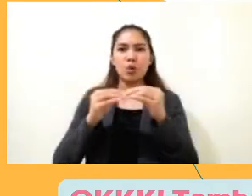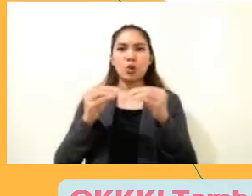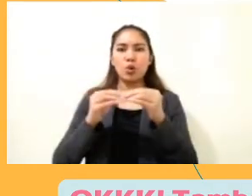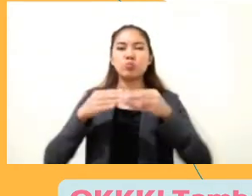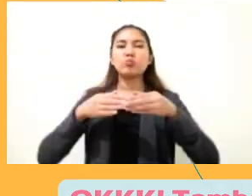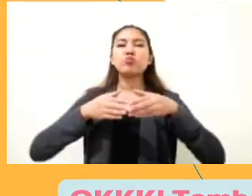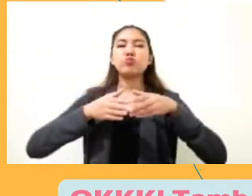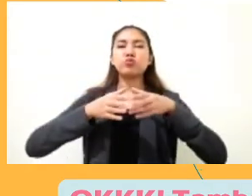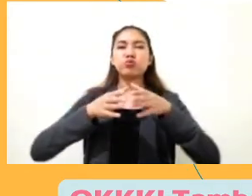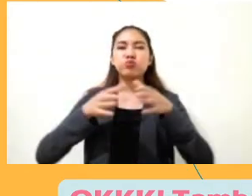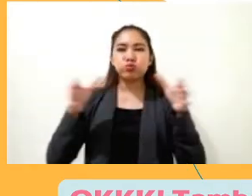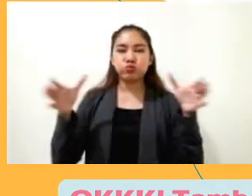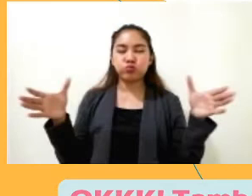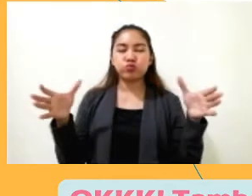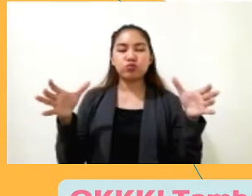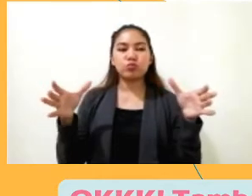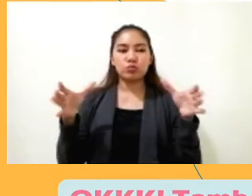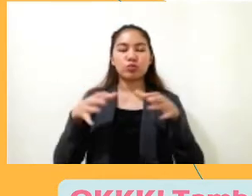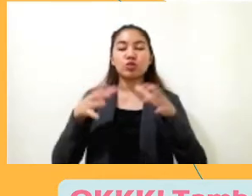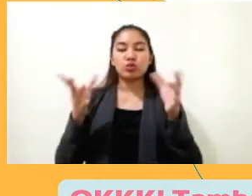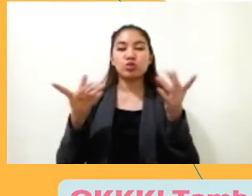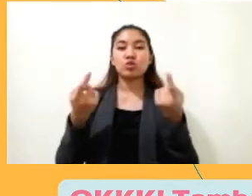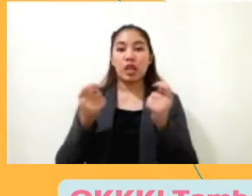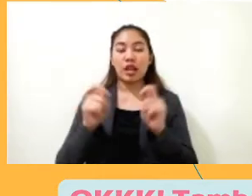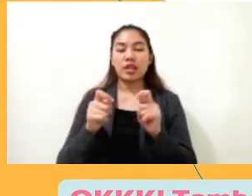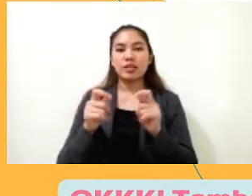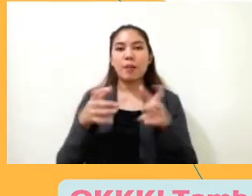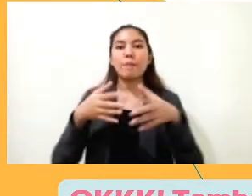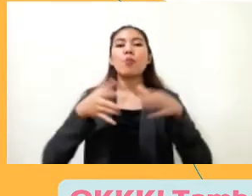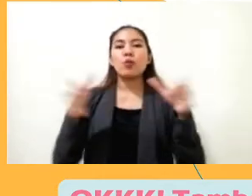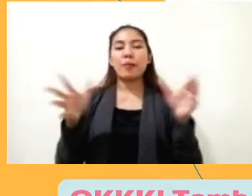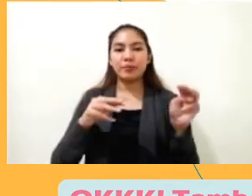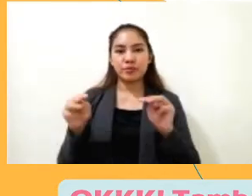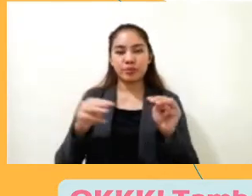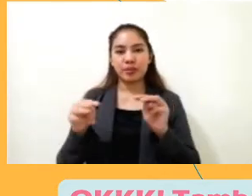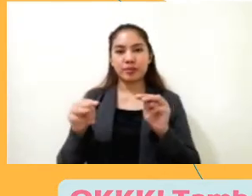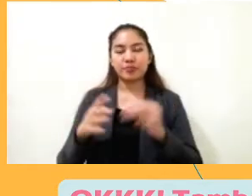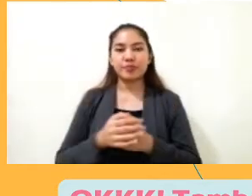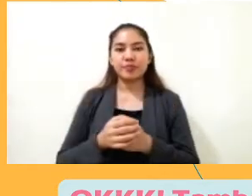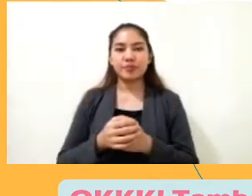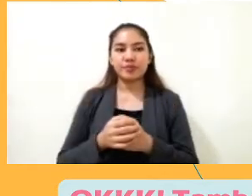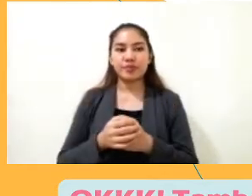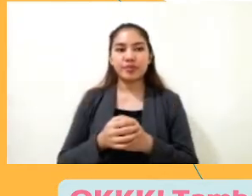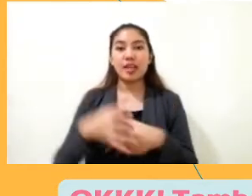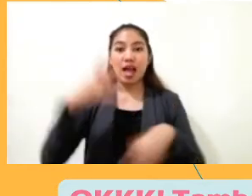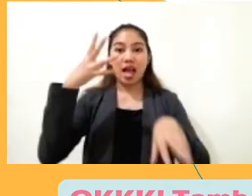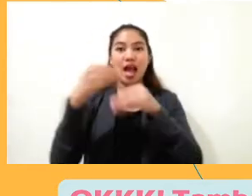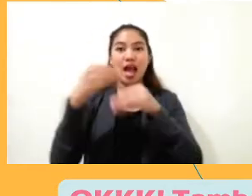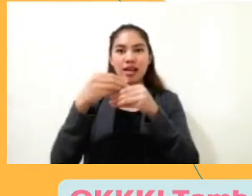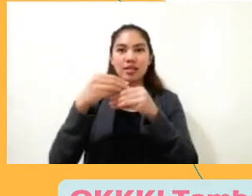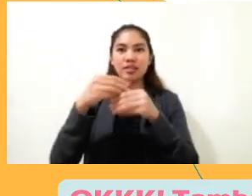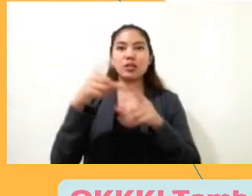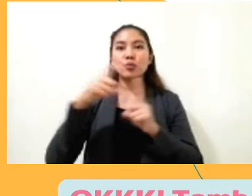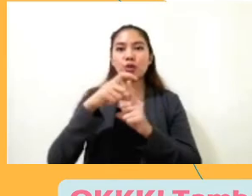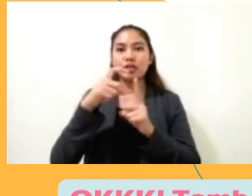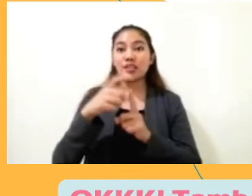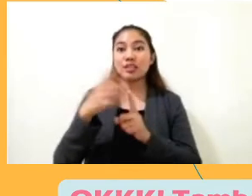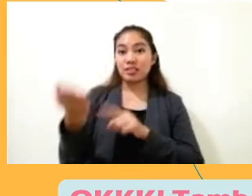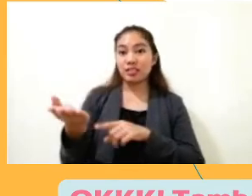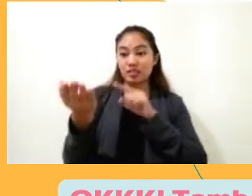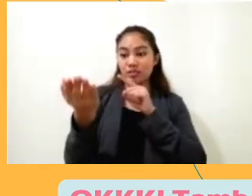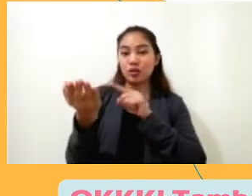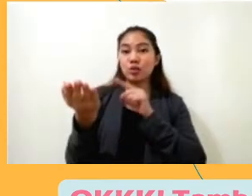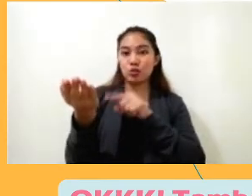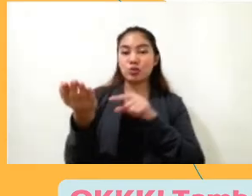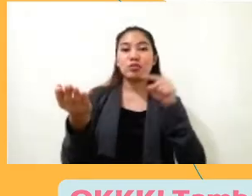palakihin pa natin, ha? Siguro yung ikaw, ano bang pwede? Lagyan natin ng